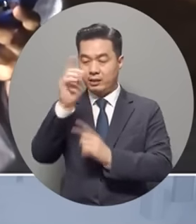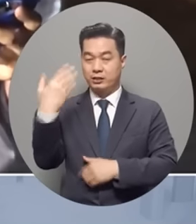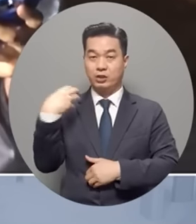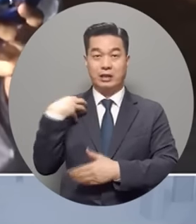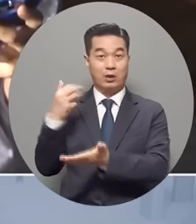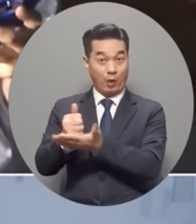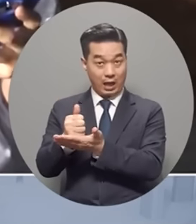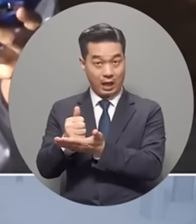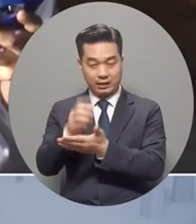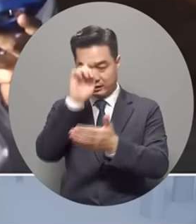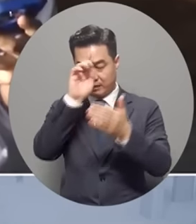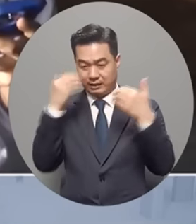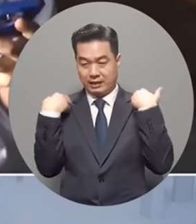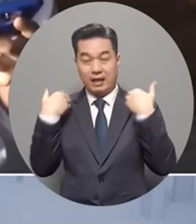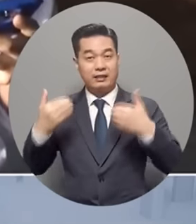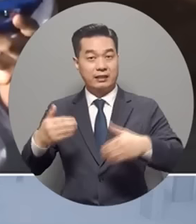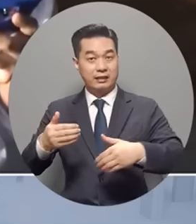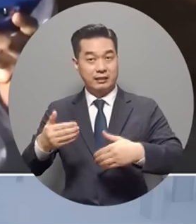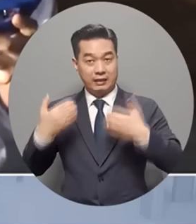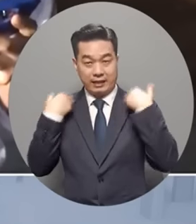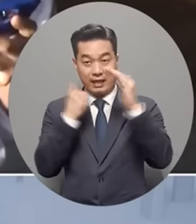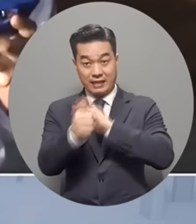업무를 바로 시작한 겁니까?